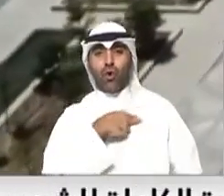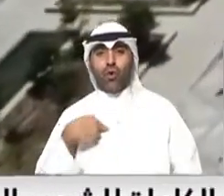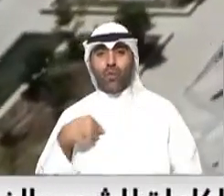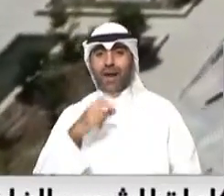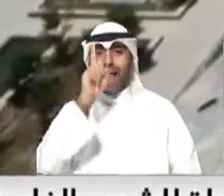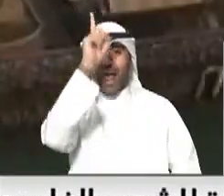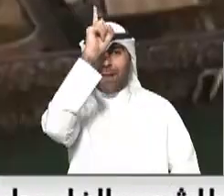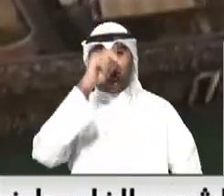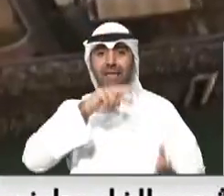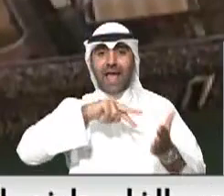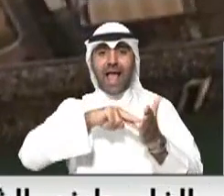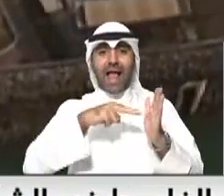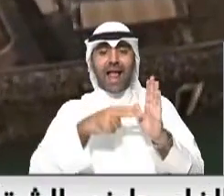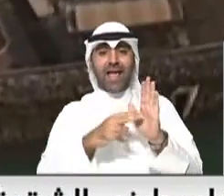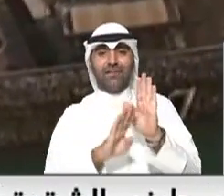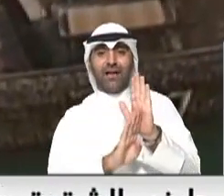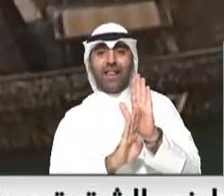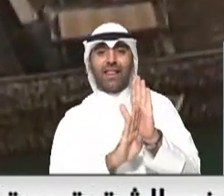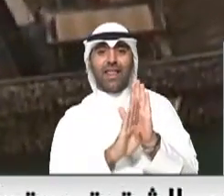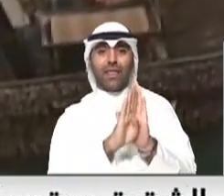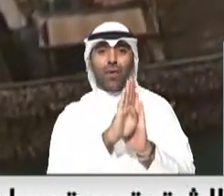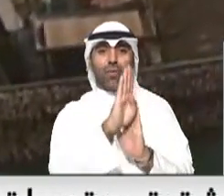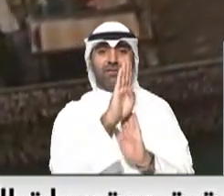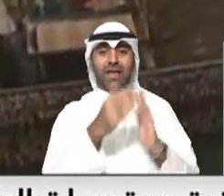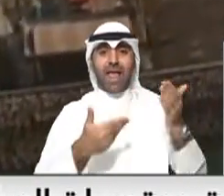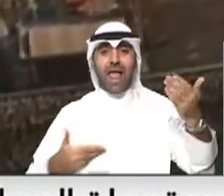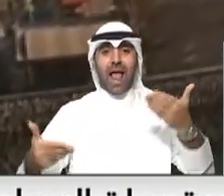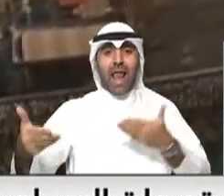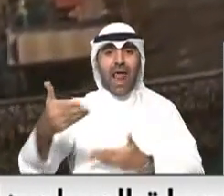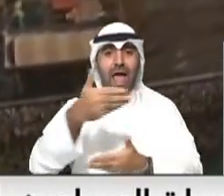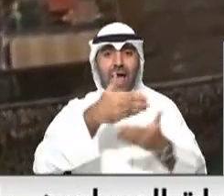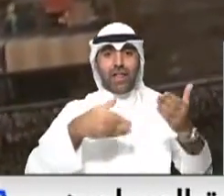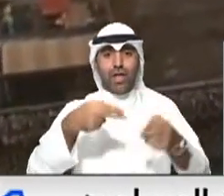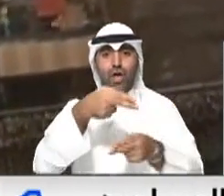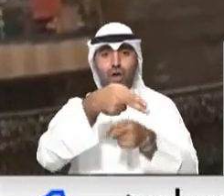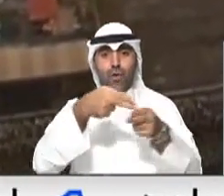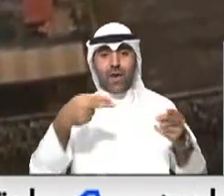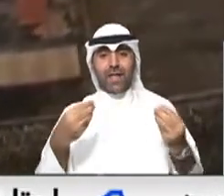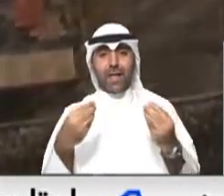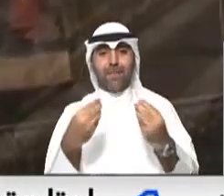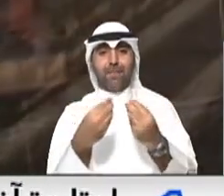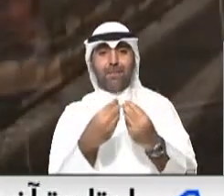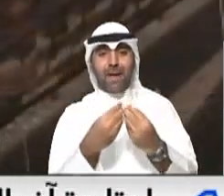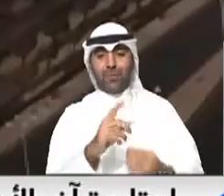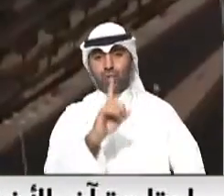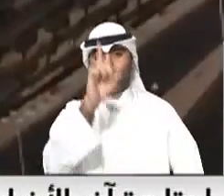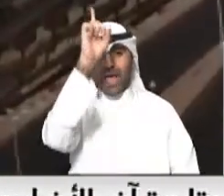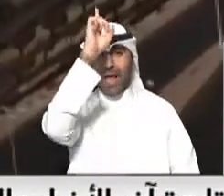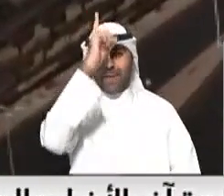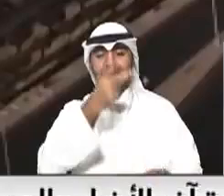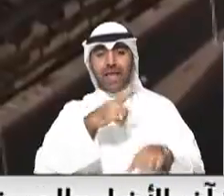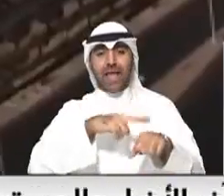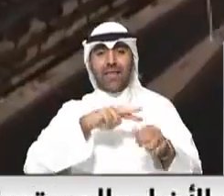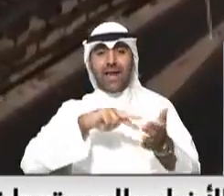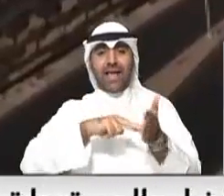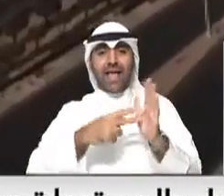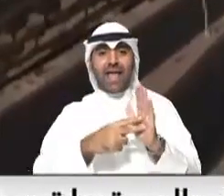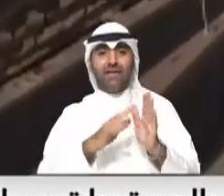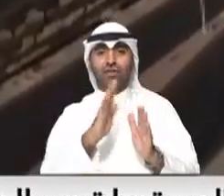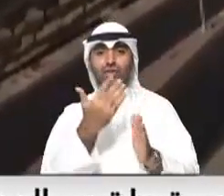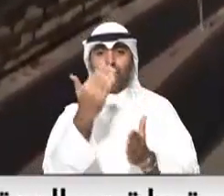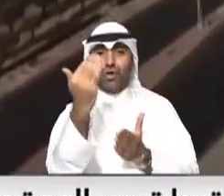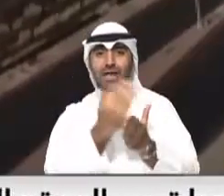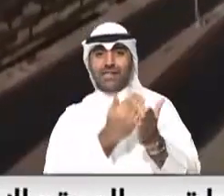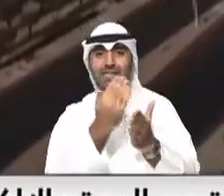واقامه شراكه في مجال الطاقه سعيا لتحقيق انتقال عالمي للطاقه يحقق السلامه البيئه الامنه